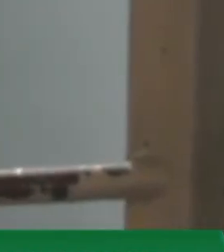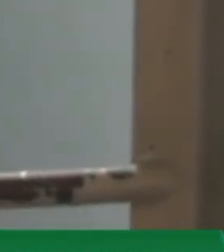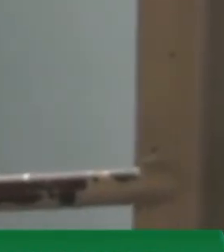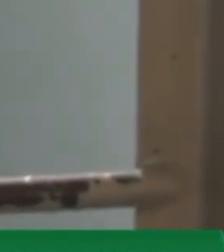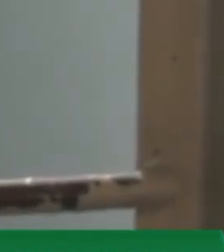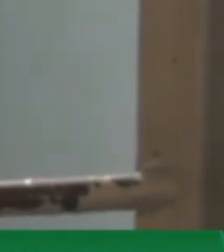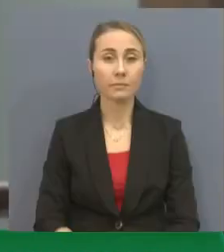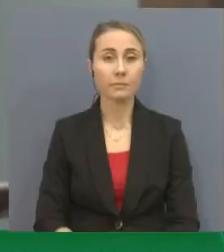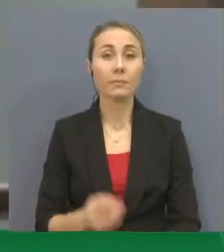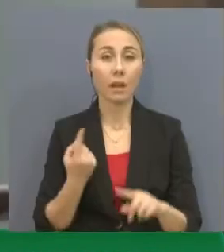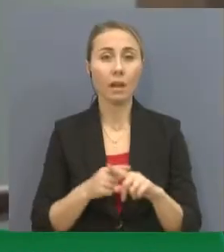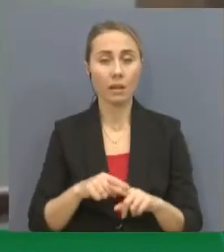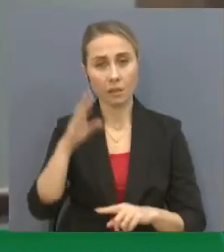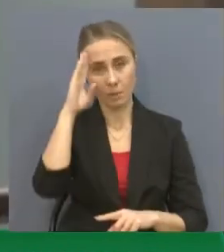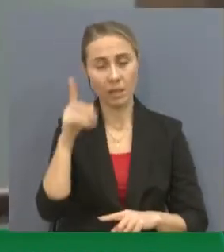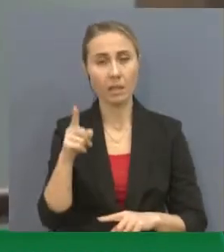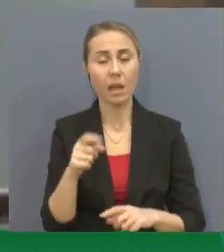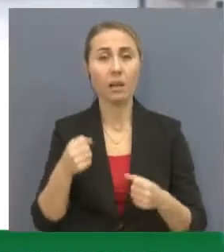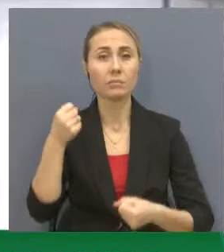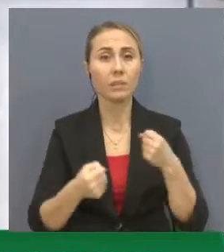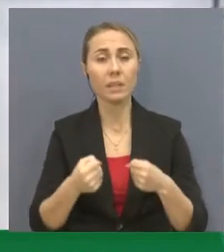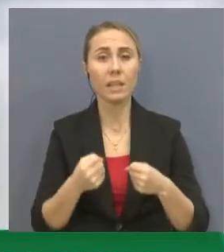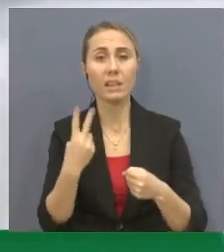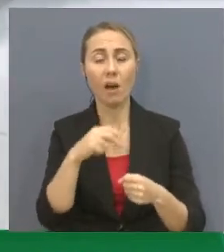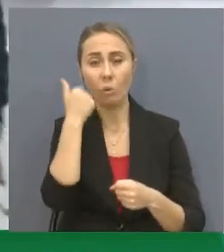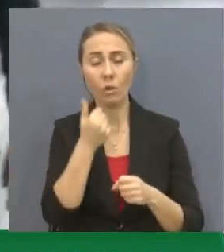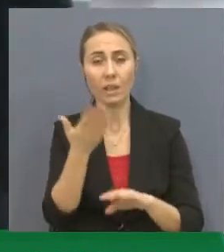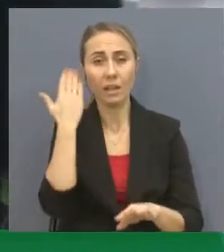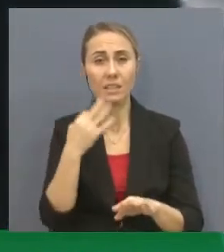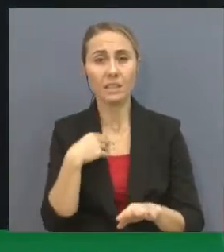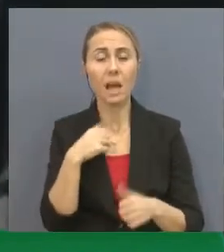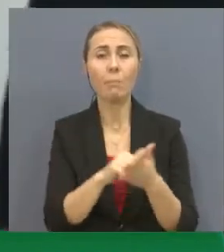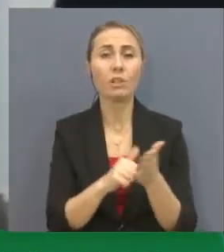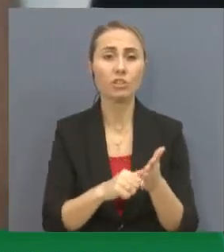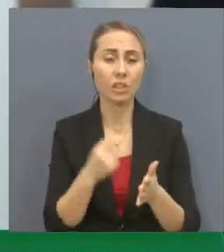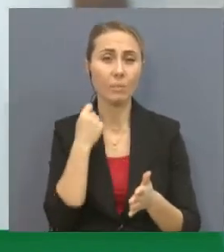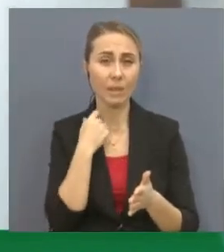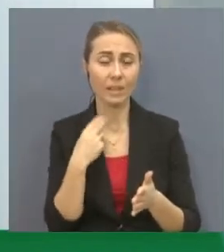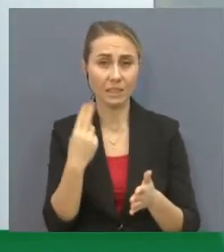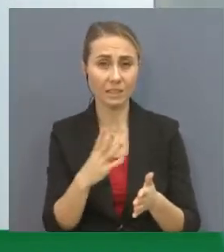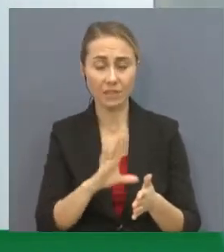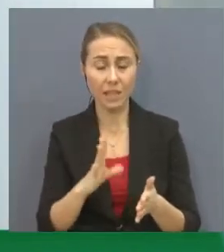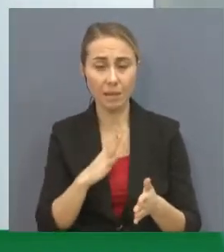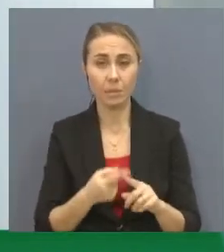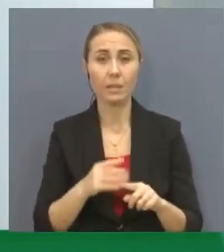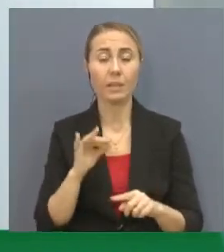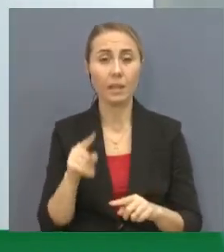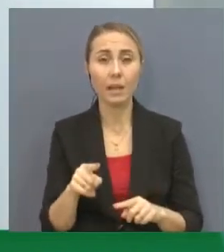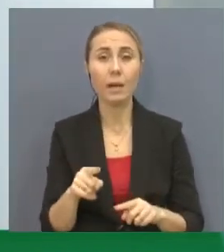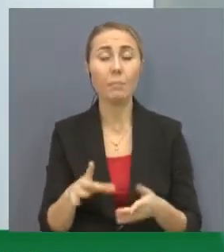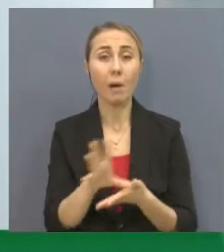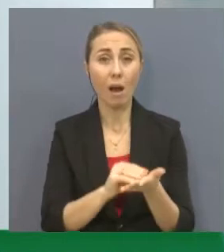этот парень лишён права управлять транспортным средством два года назад причины стала управления автомобилем в нетрезвом состоянии после